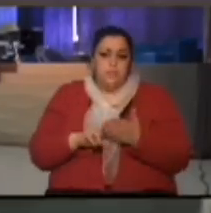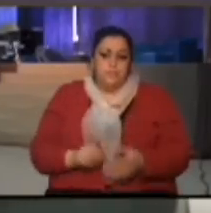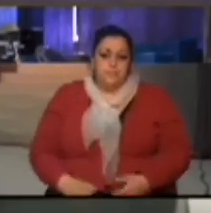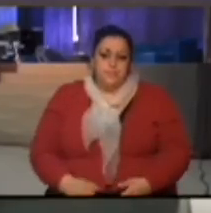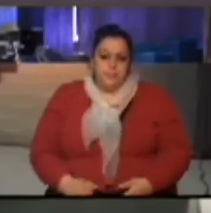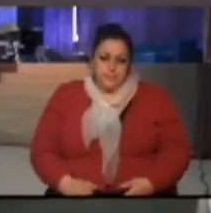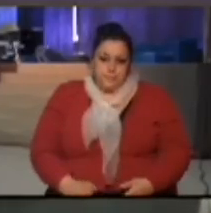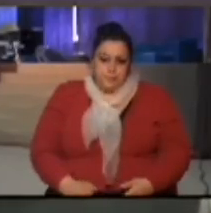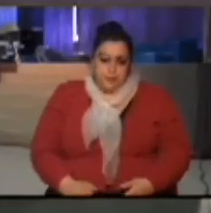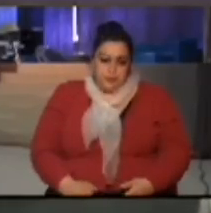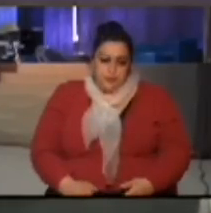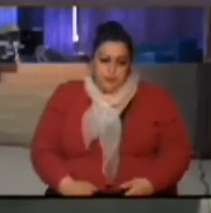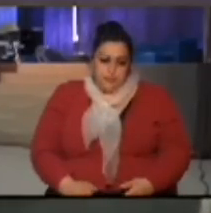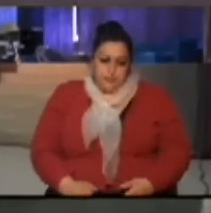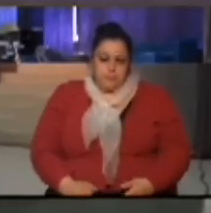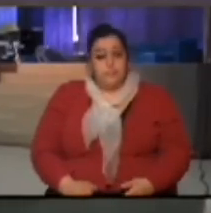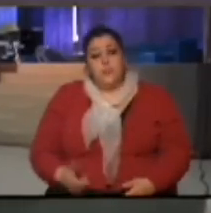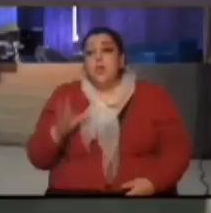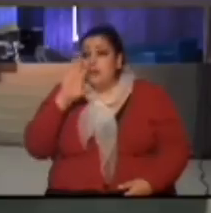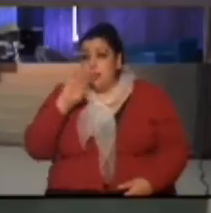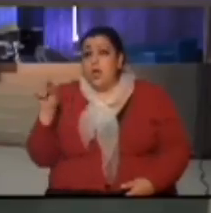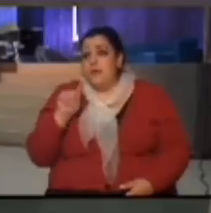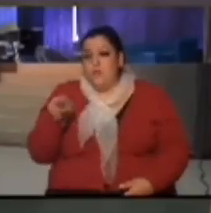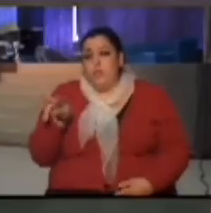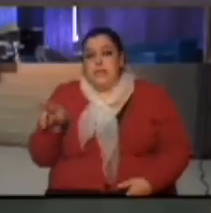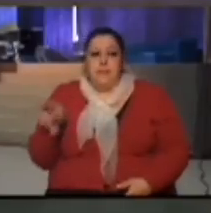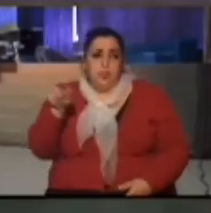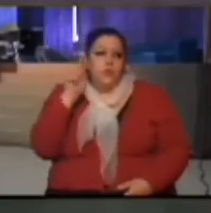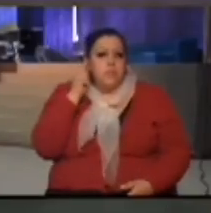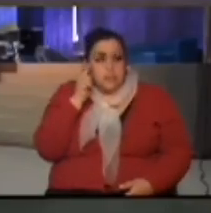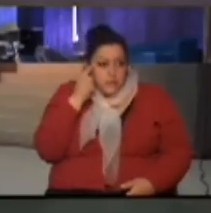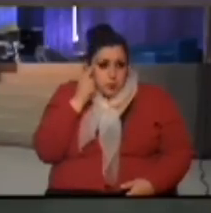Հիսուսին, հնարավոր ա, որ դու այդպես մտածես,